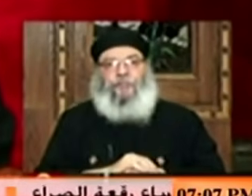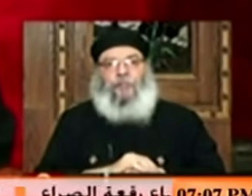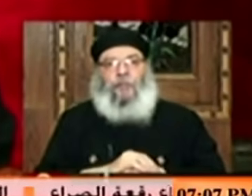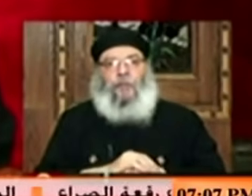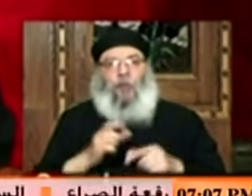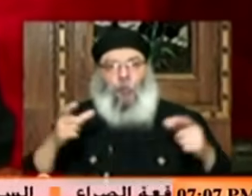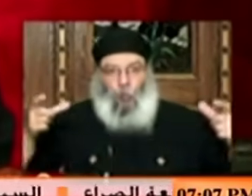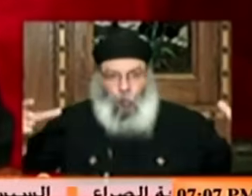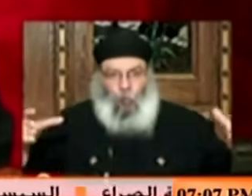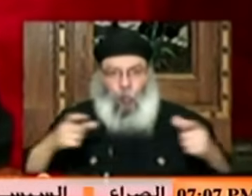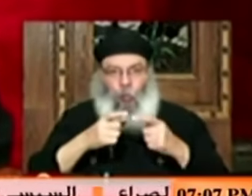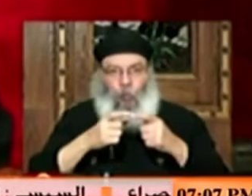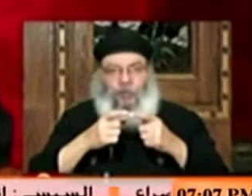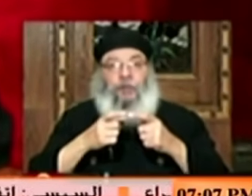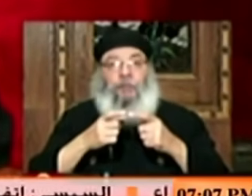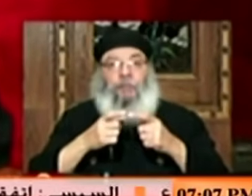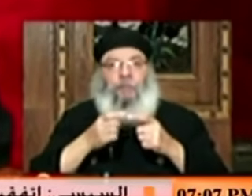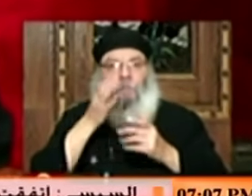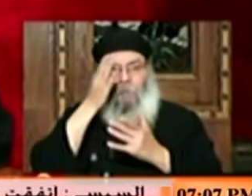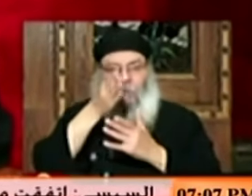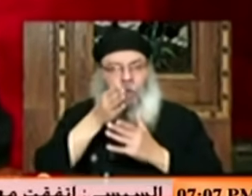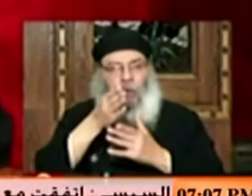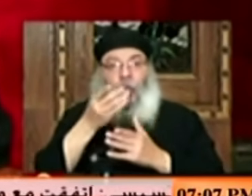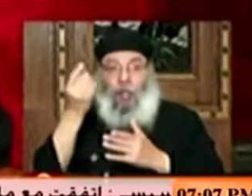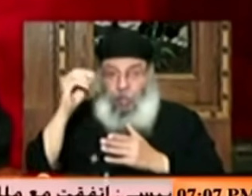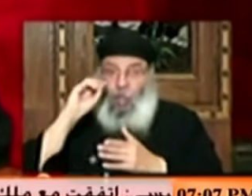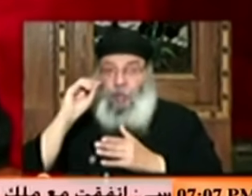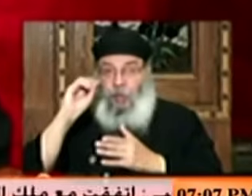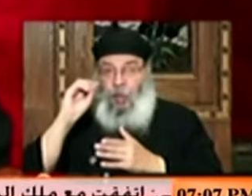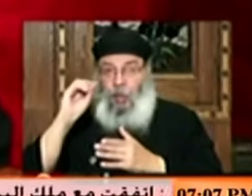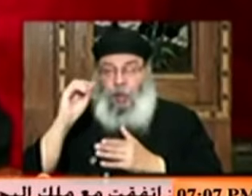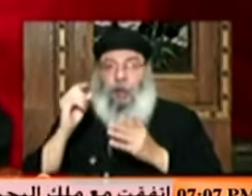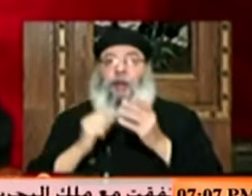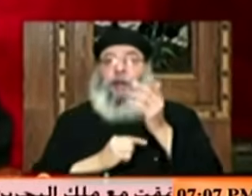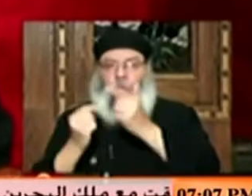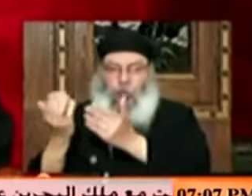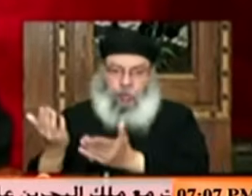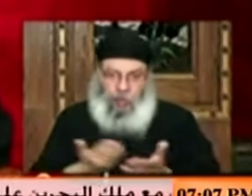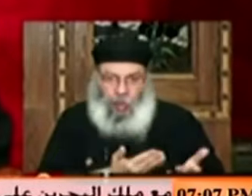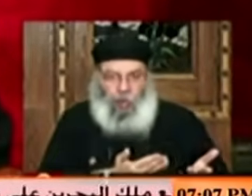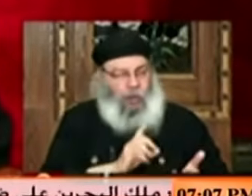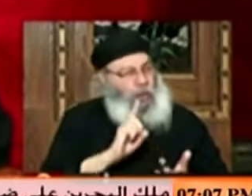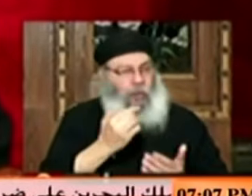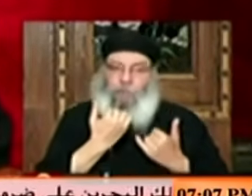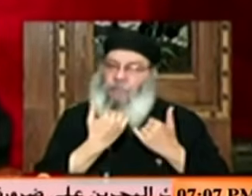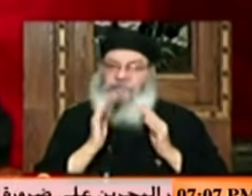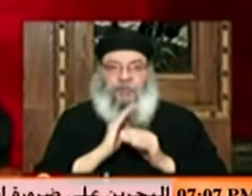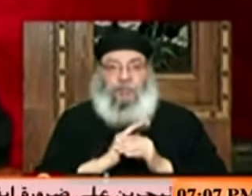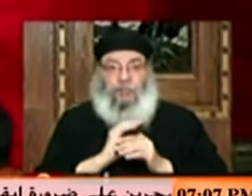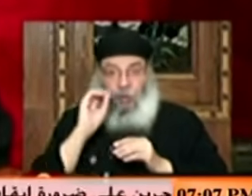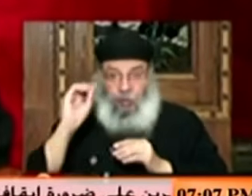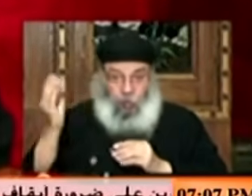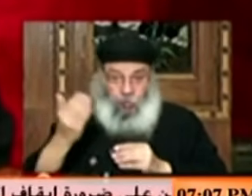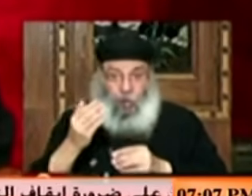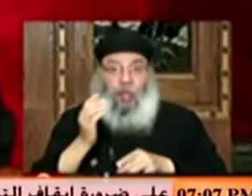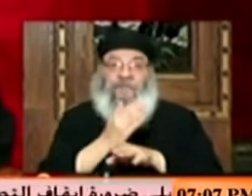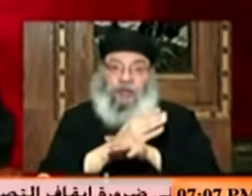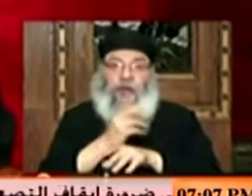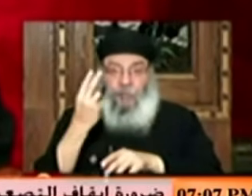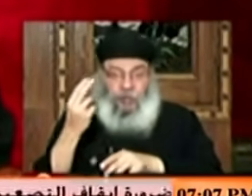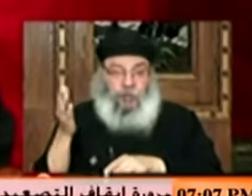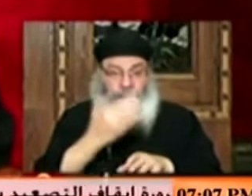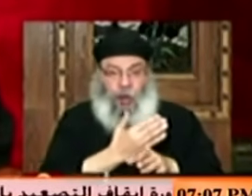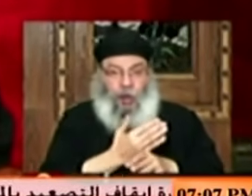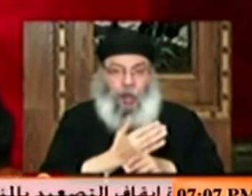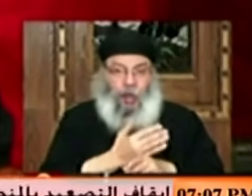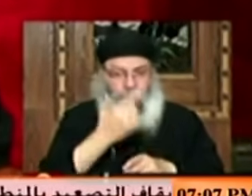المجمع من غير ما حد يدعيه يعني ماحدش بركه حاسده قال له تعال زور المرضى دول ولا حد